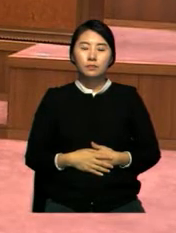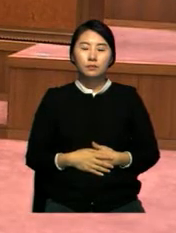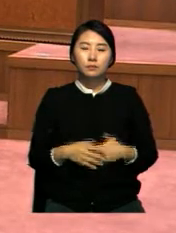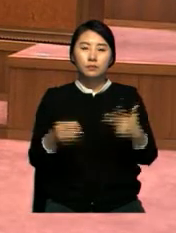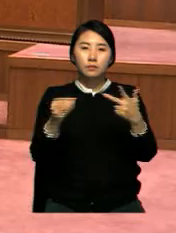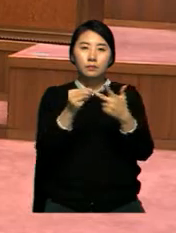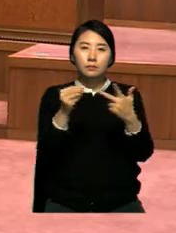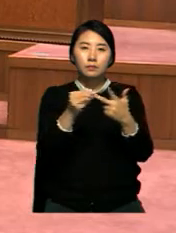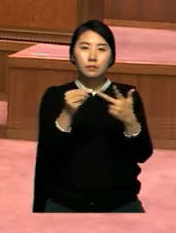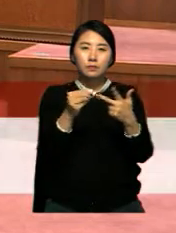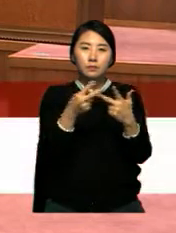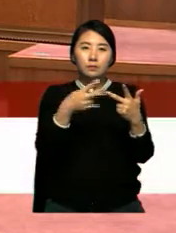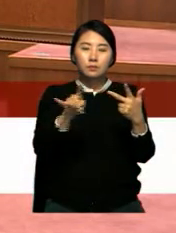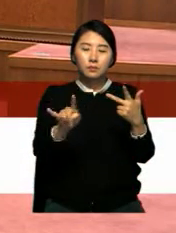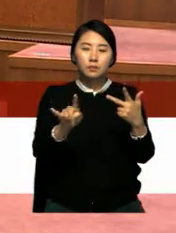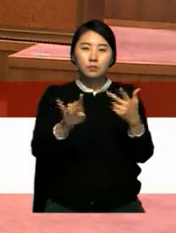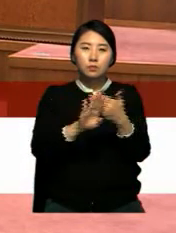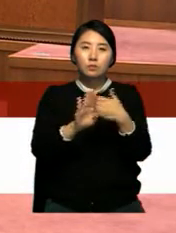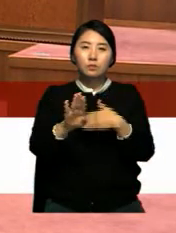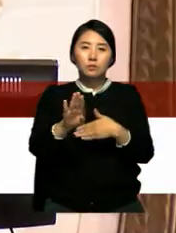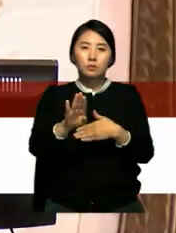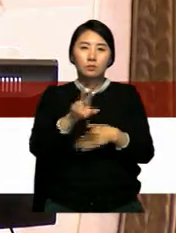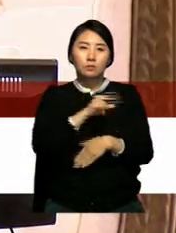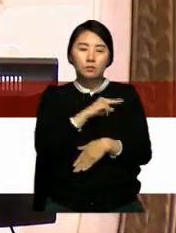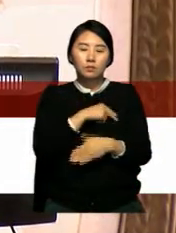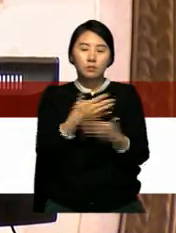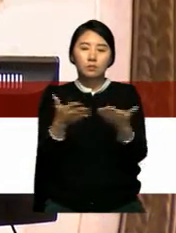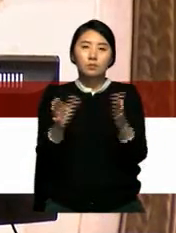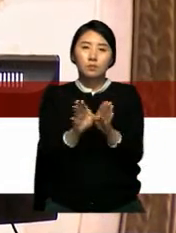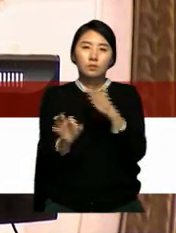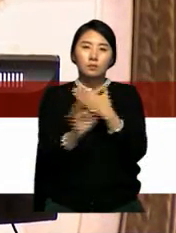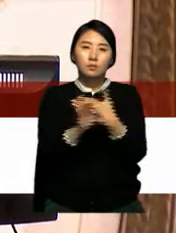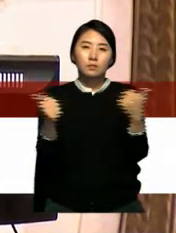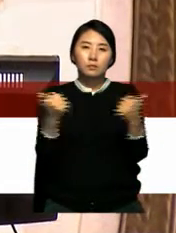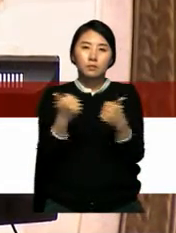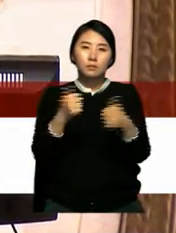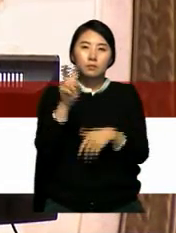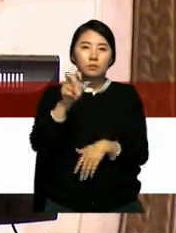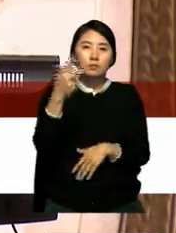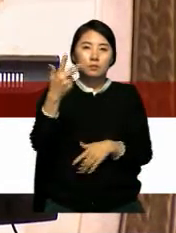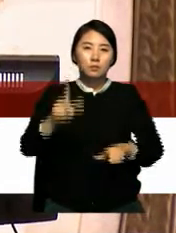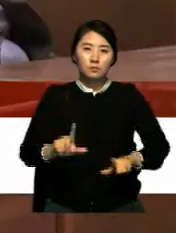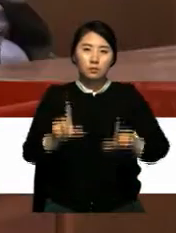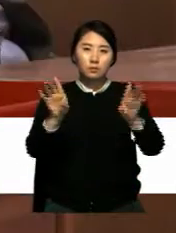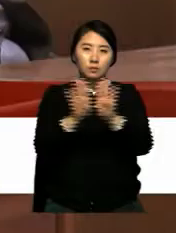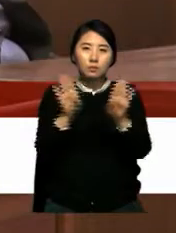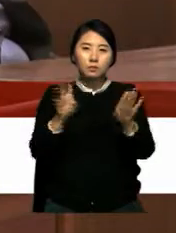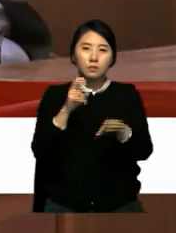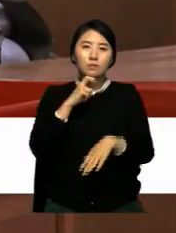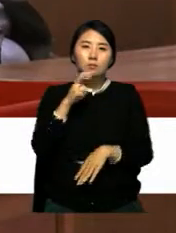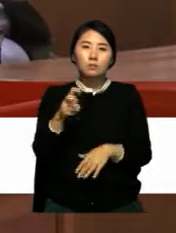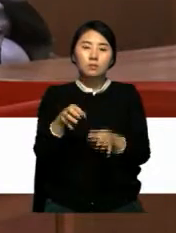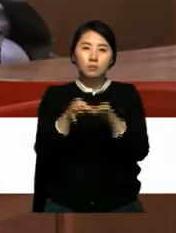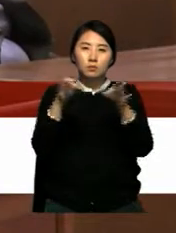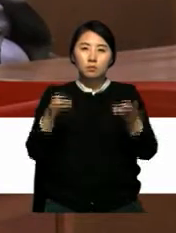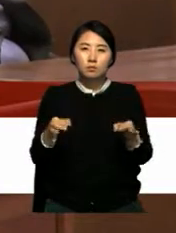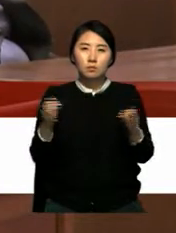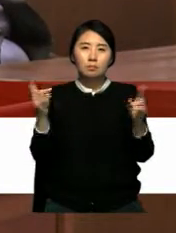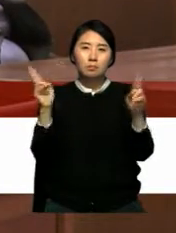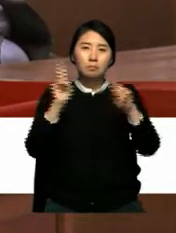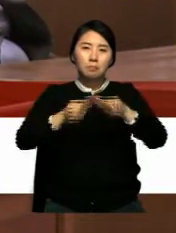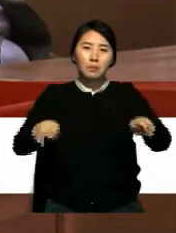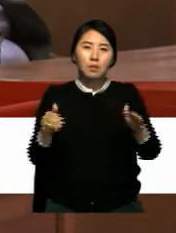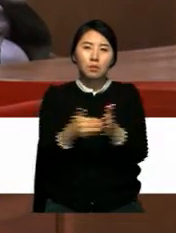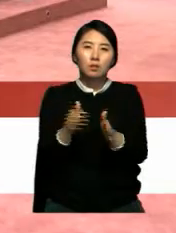제 7대 의정부시의 후반기 의장단 선출 위한 임시회가 열린 제 한 달 27일 불과 20분만에 정회 대파 양이